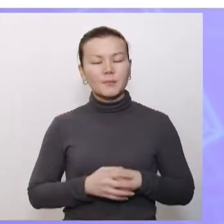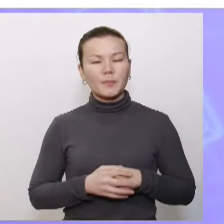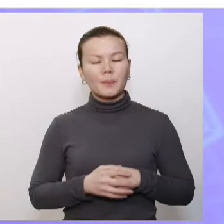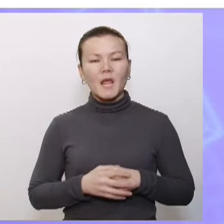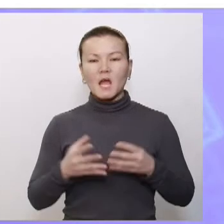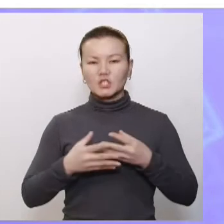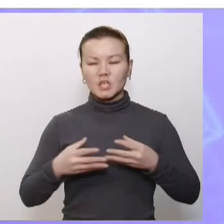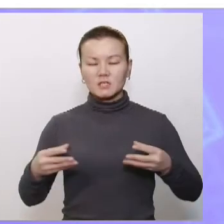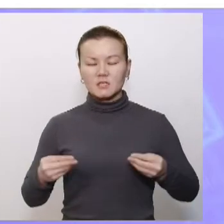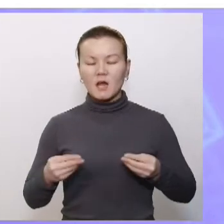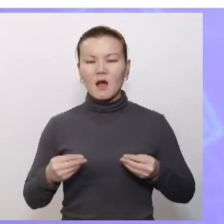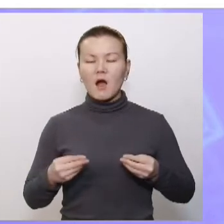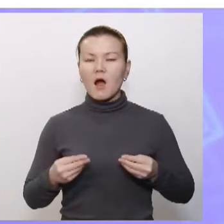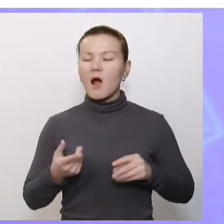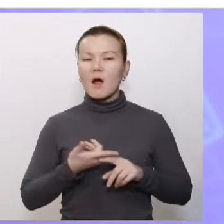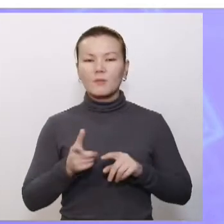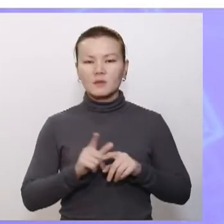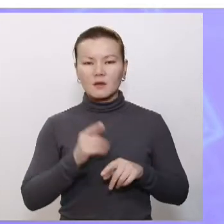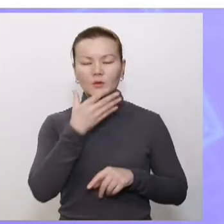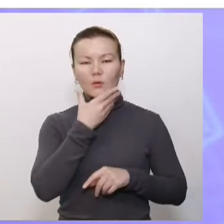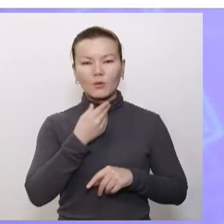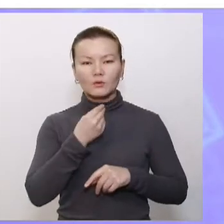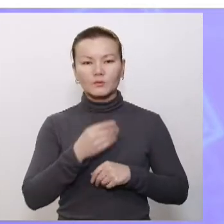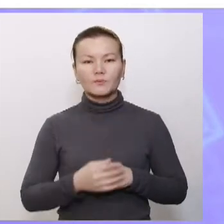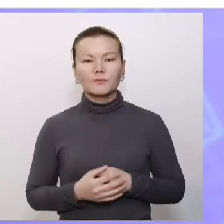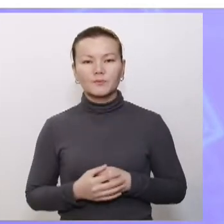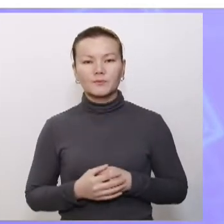Жазында абдан кооз.